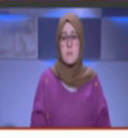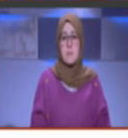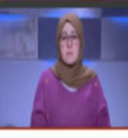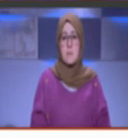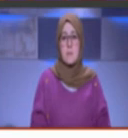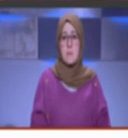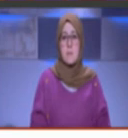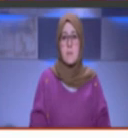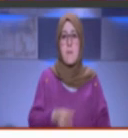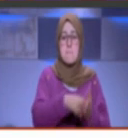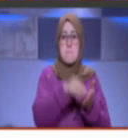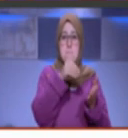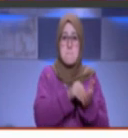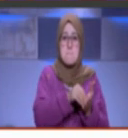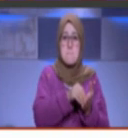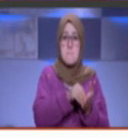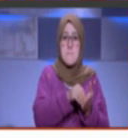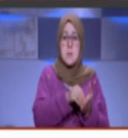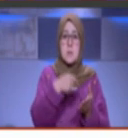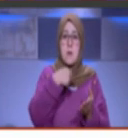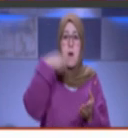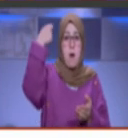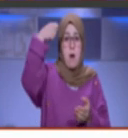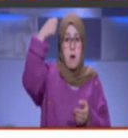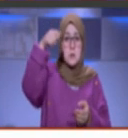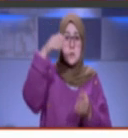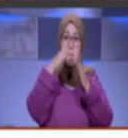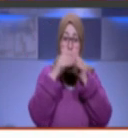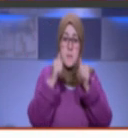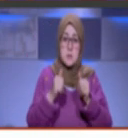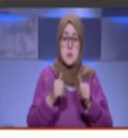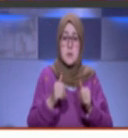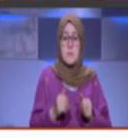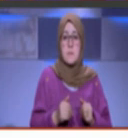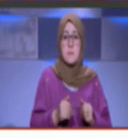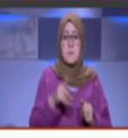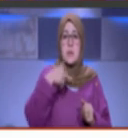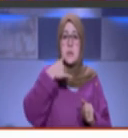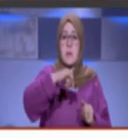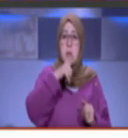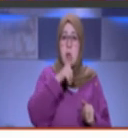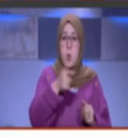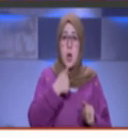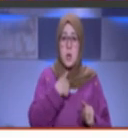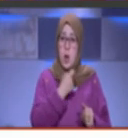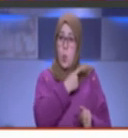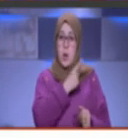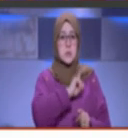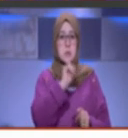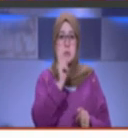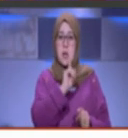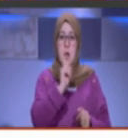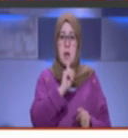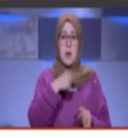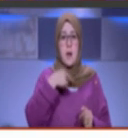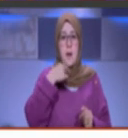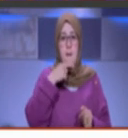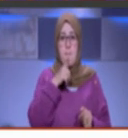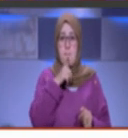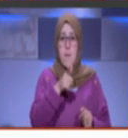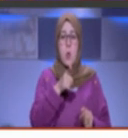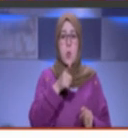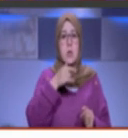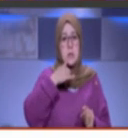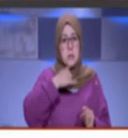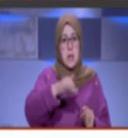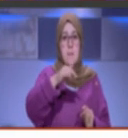توليت المسؤولية ويمكن من قبلها كمان كان دايما أقول إن إحنا، أنا مش لوحدي، أنا أولا معايا ربنا ومعانا